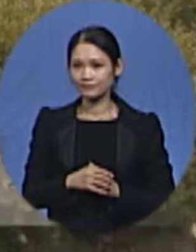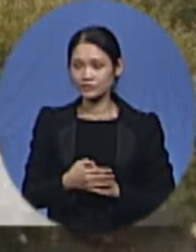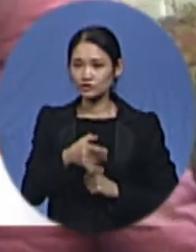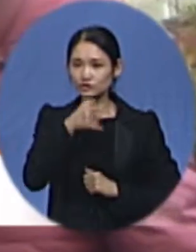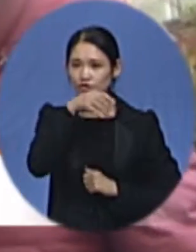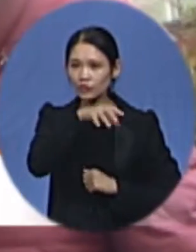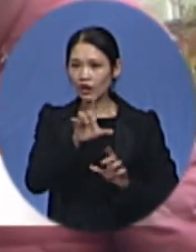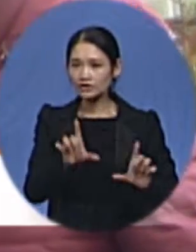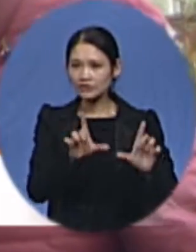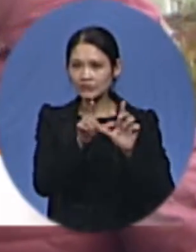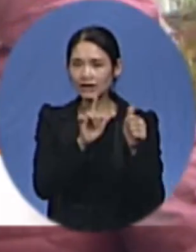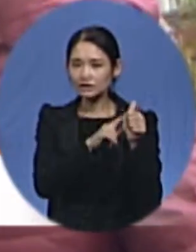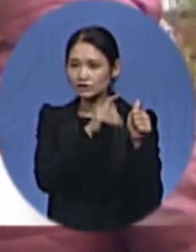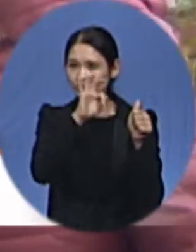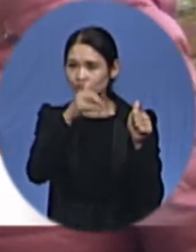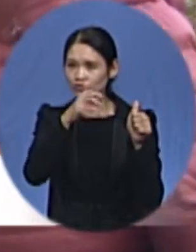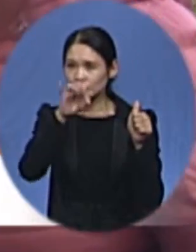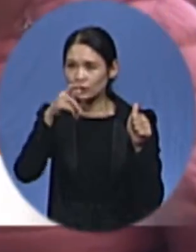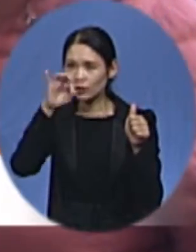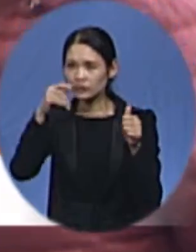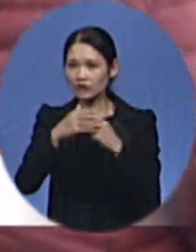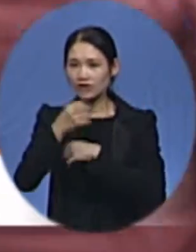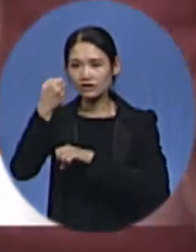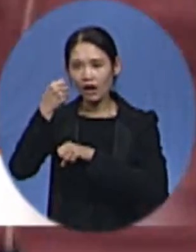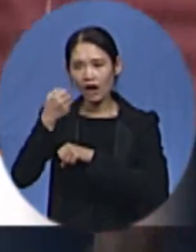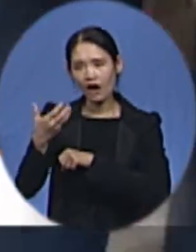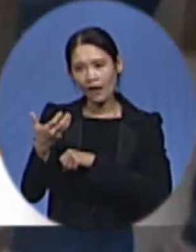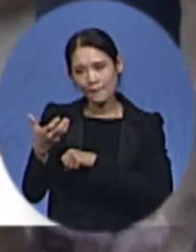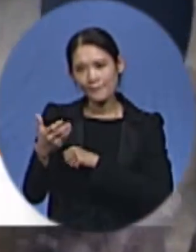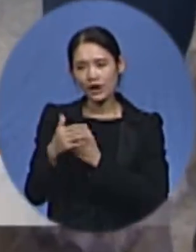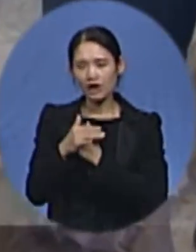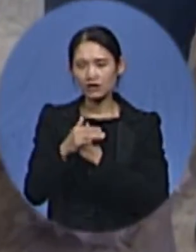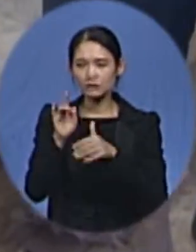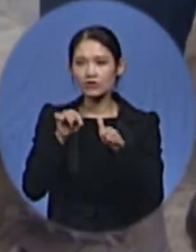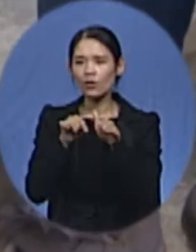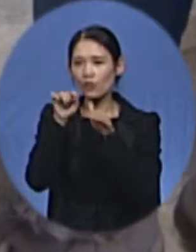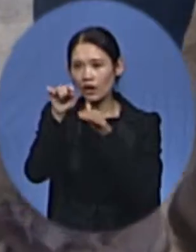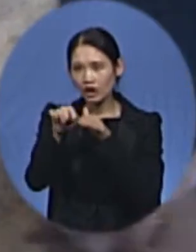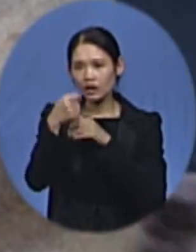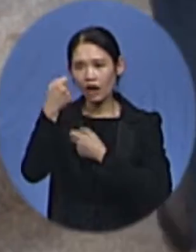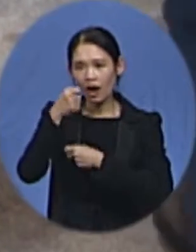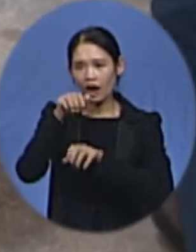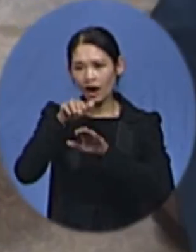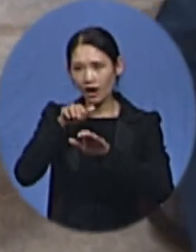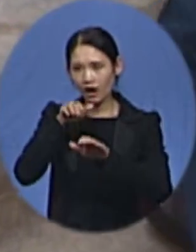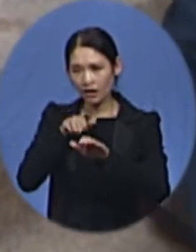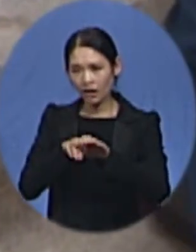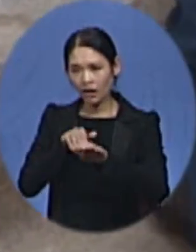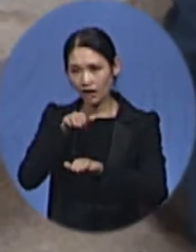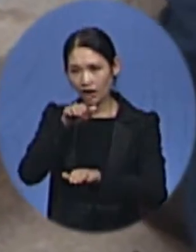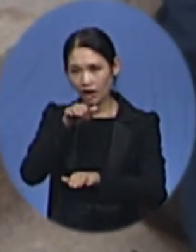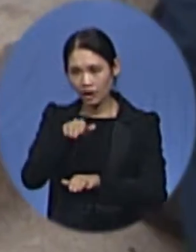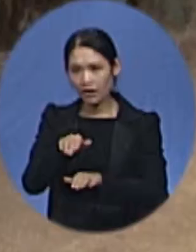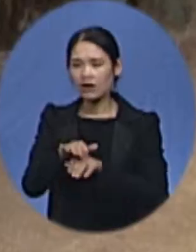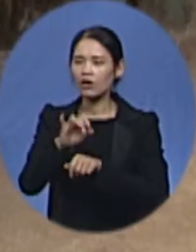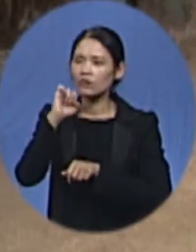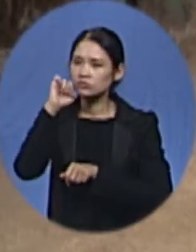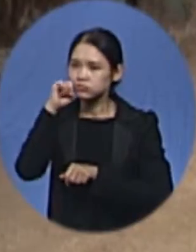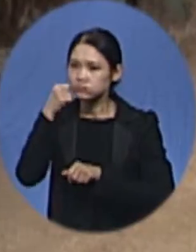수원에 사는 윤종섭 씨. 다리가 불편하다 보니 외출하러 한 걸음 한 걸음 떼는 것조차 쉽지